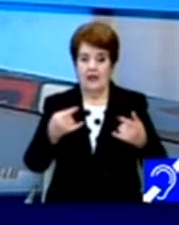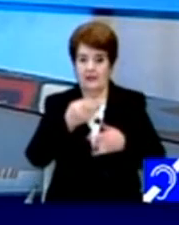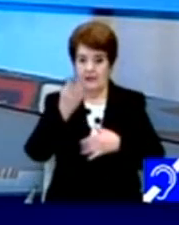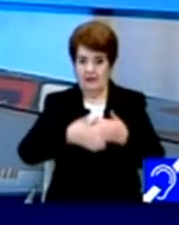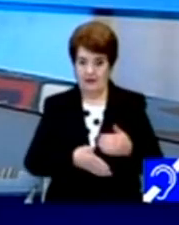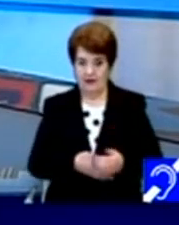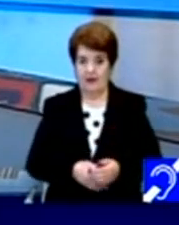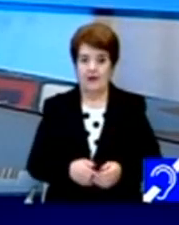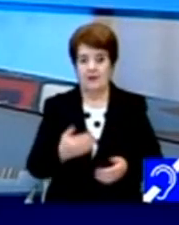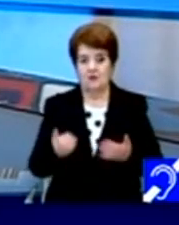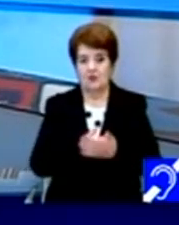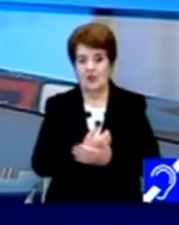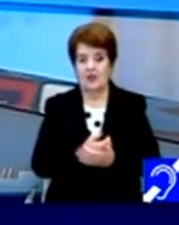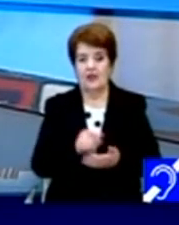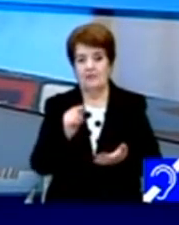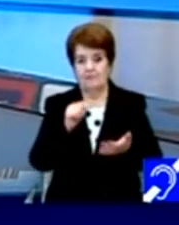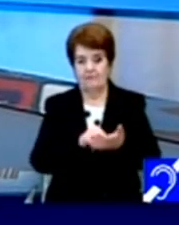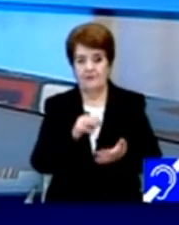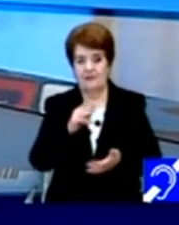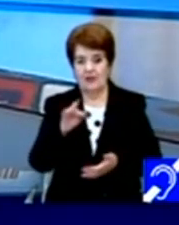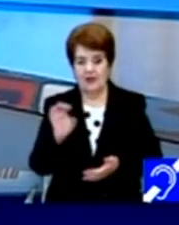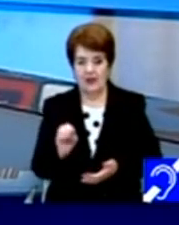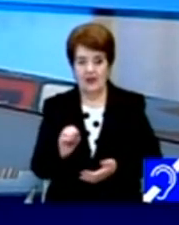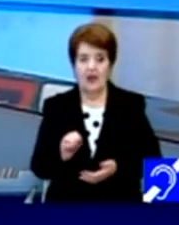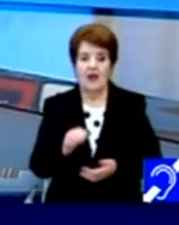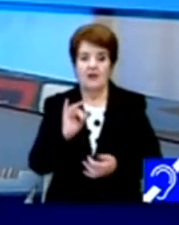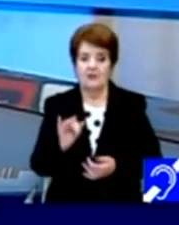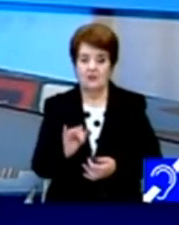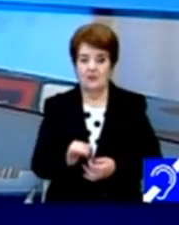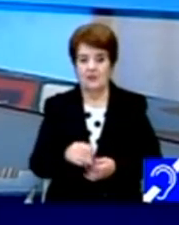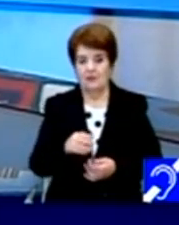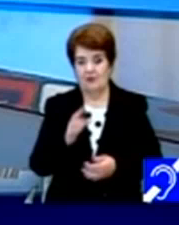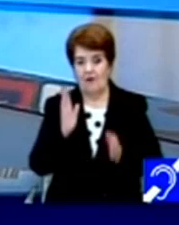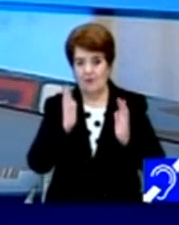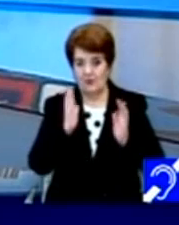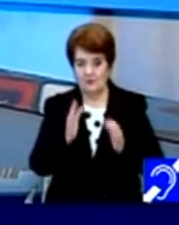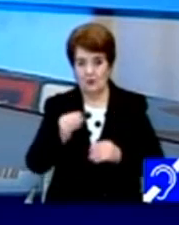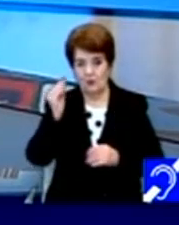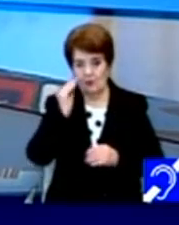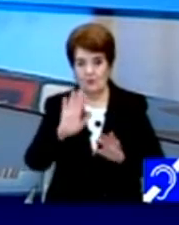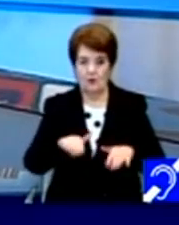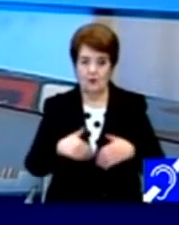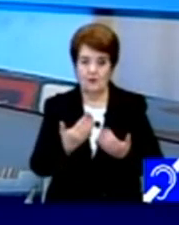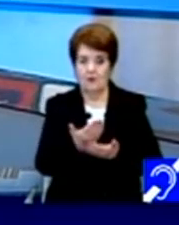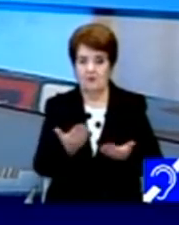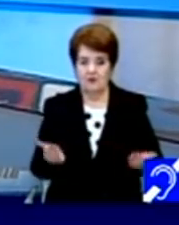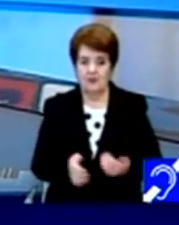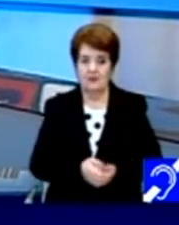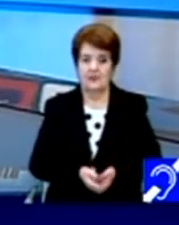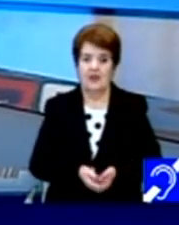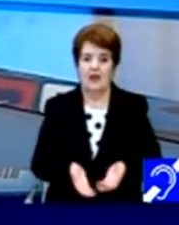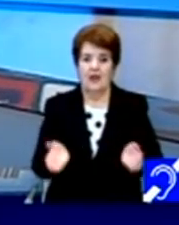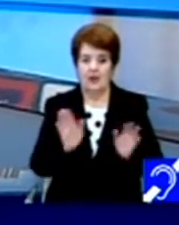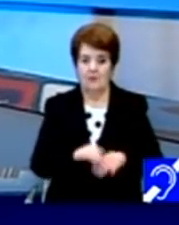Telejurnalul a ajuns la final. Știrile noastre le găsiți pe tvremoldova.md sau pe pagina de Facebook, unde așteptăm opiniile și comentariile